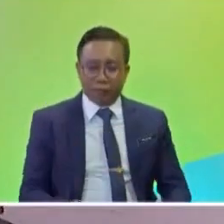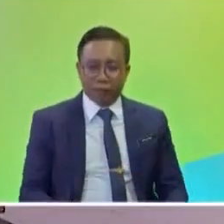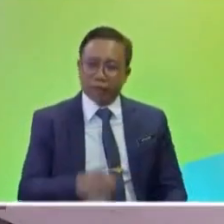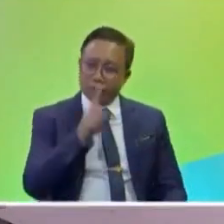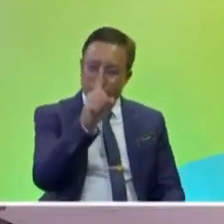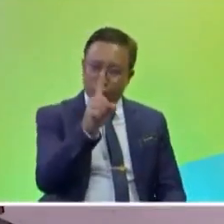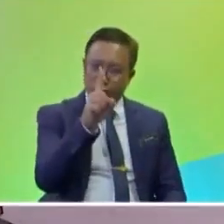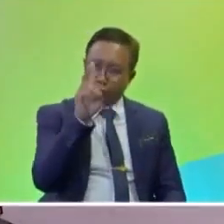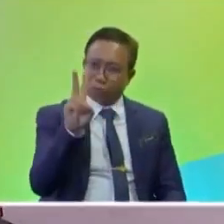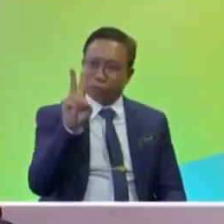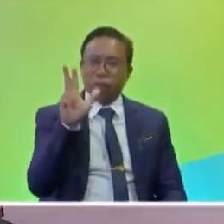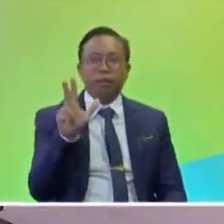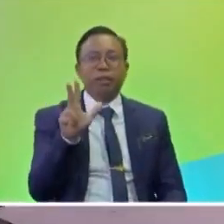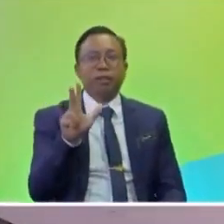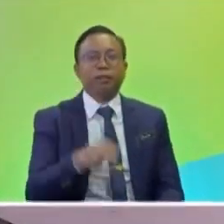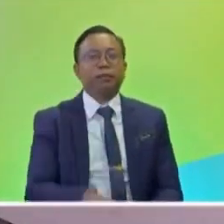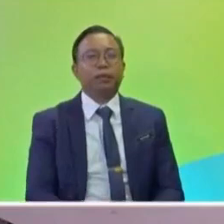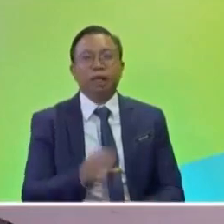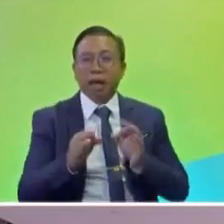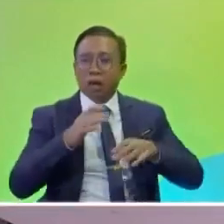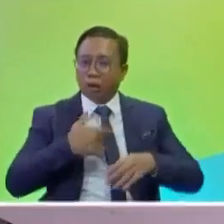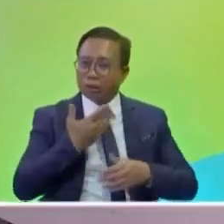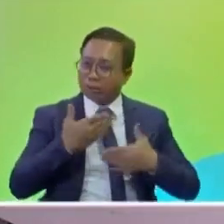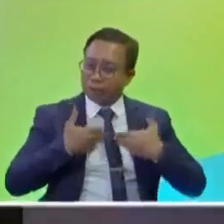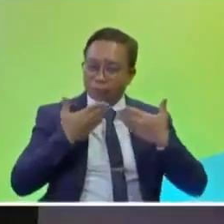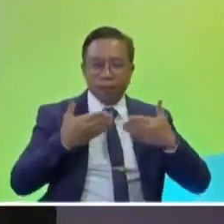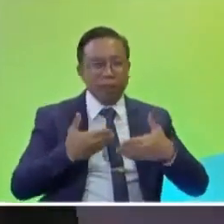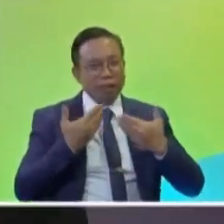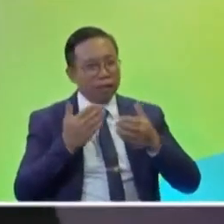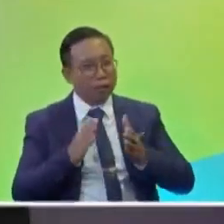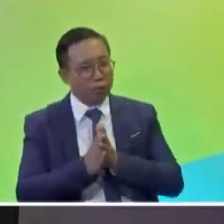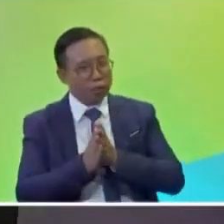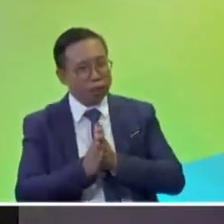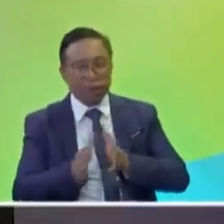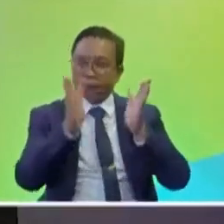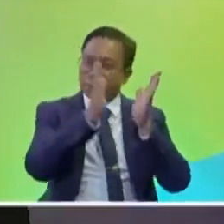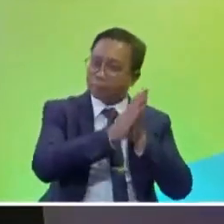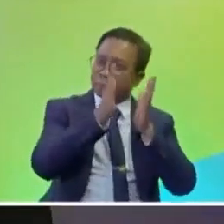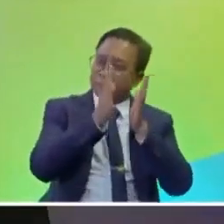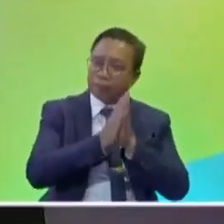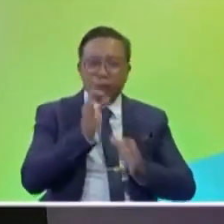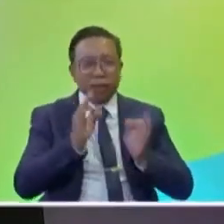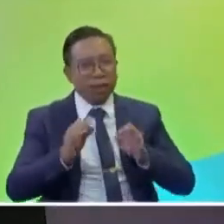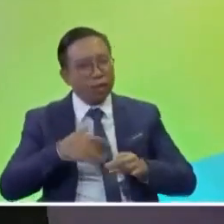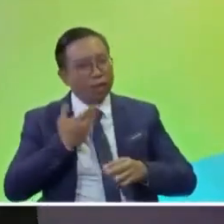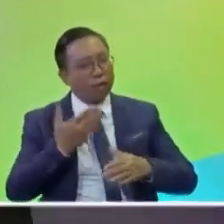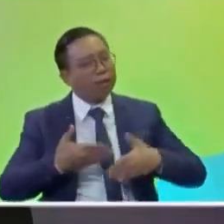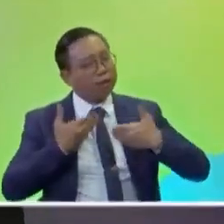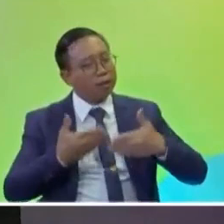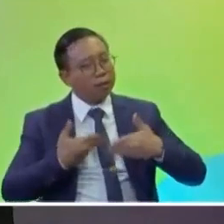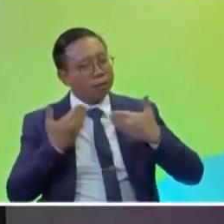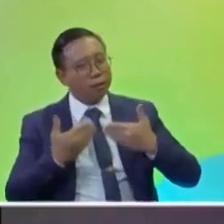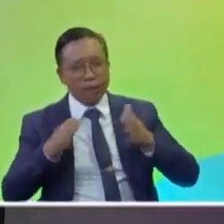Satu, dua, mula. Kalau rasa gembira, tepuk tangan. Kalau